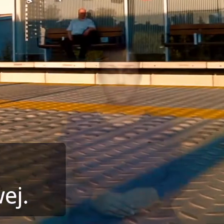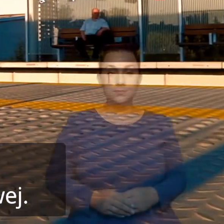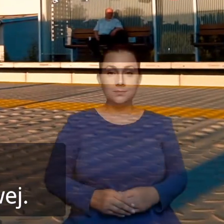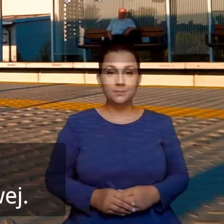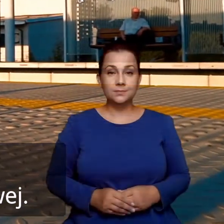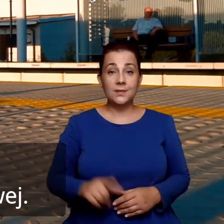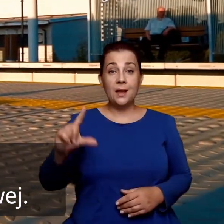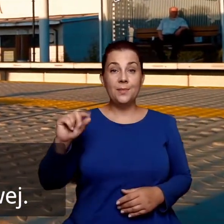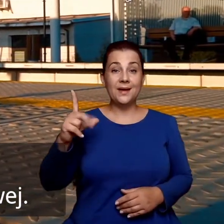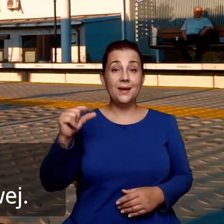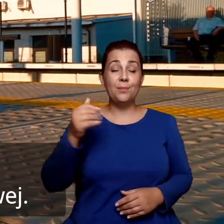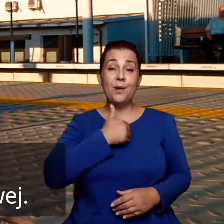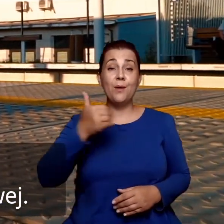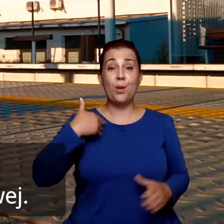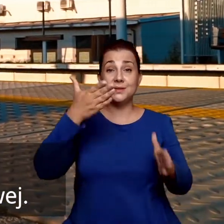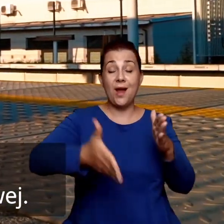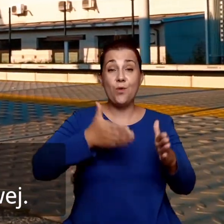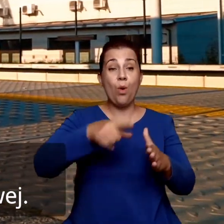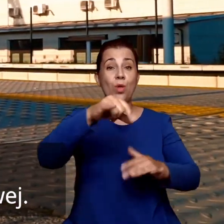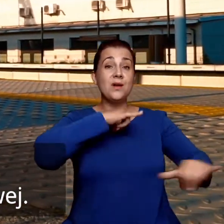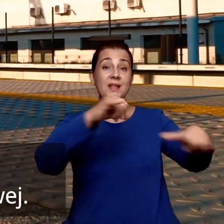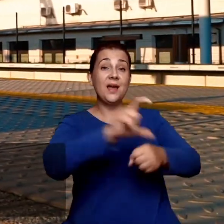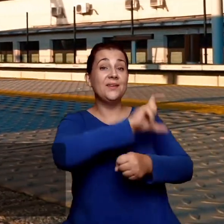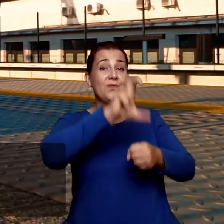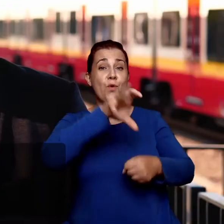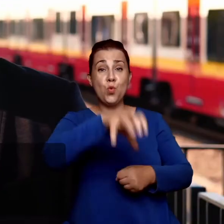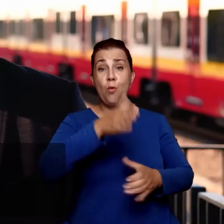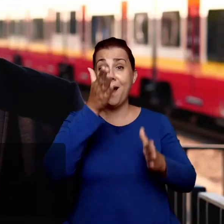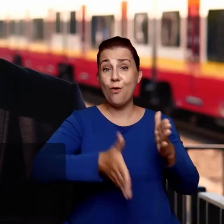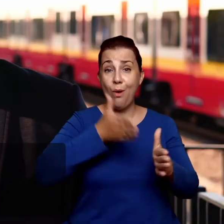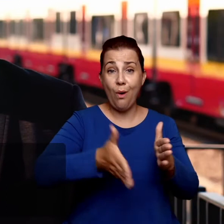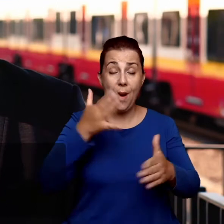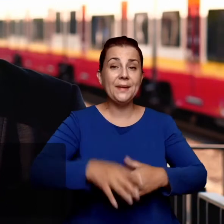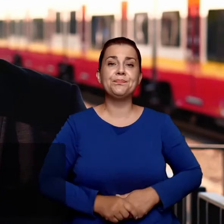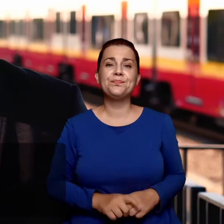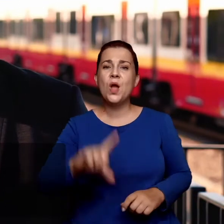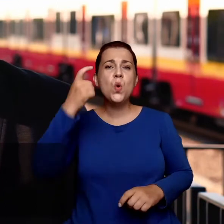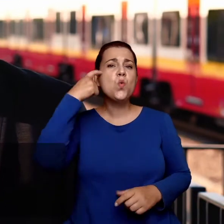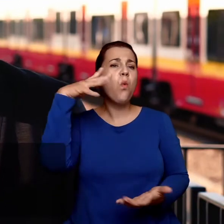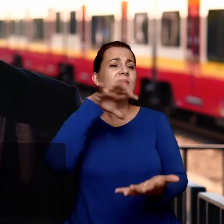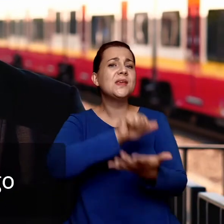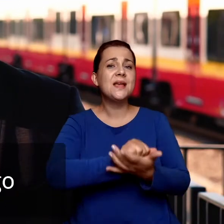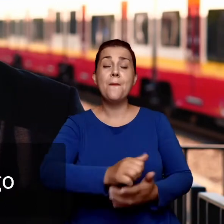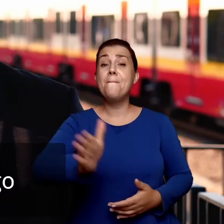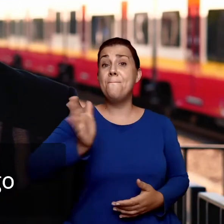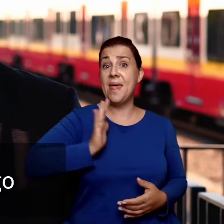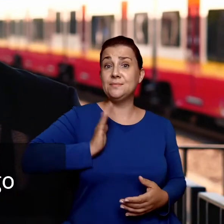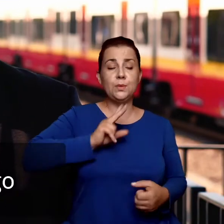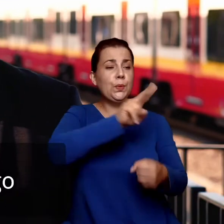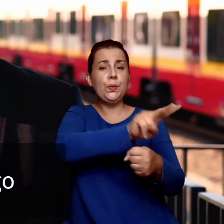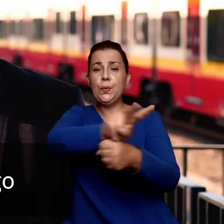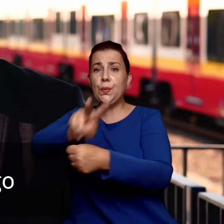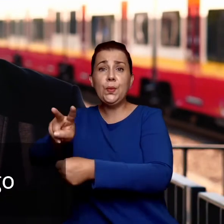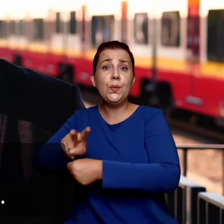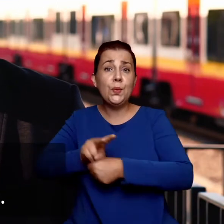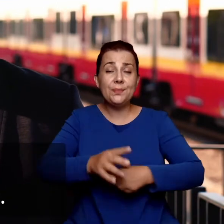PKP Polskie Linie Kolejowe to zarządca infrastruktury kolejowej. Przede wszystkim zajmuje się bezpieczeństwem w prowadzeniu ruchu kolejowego